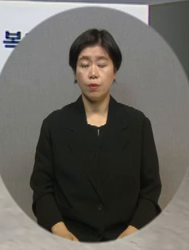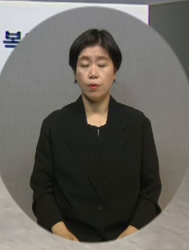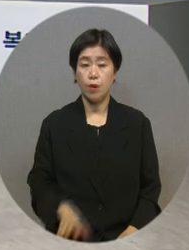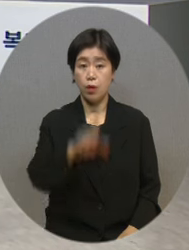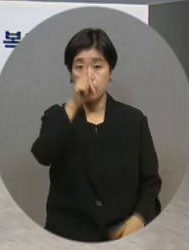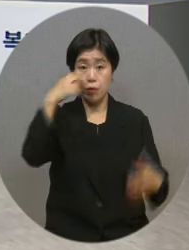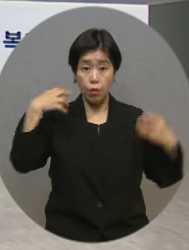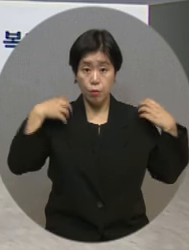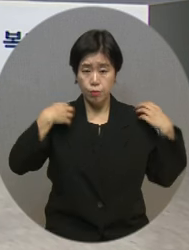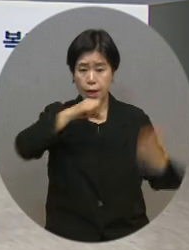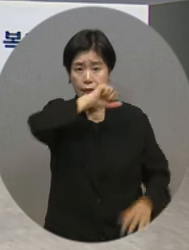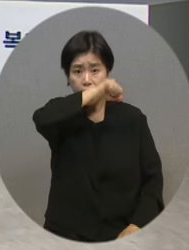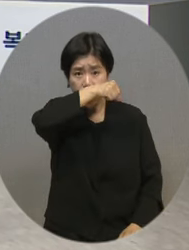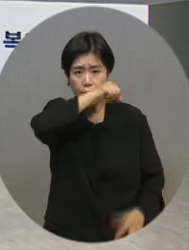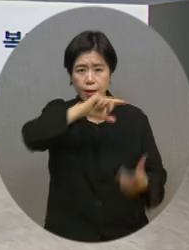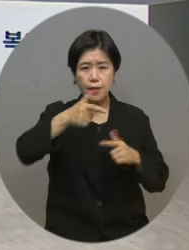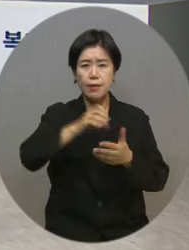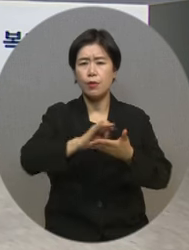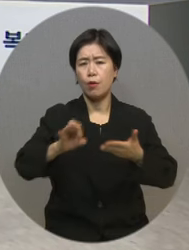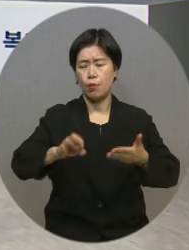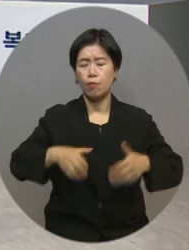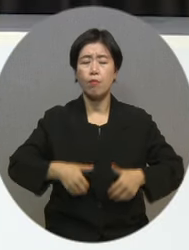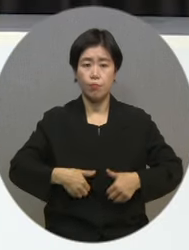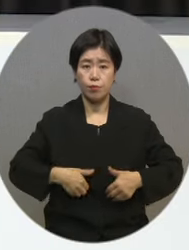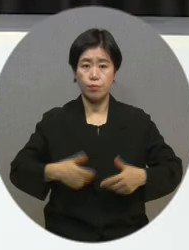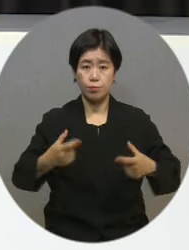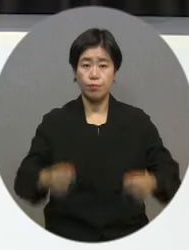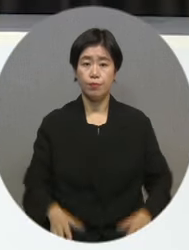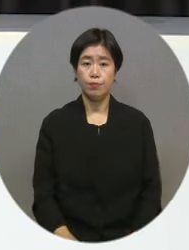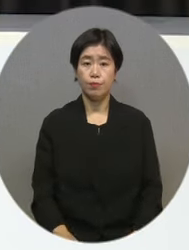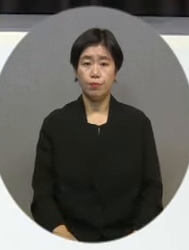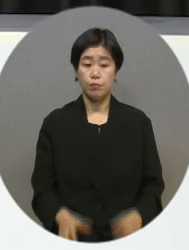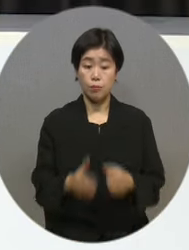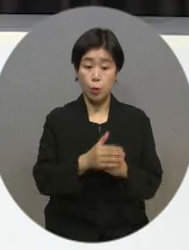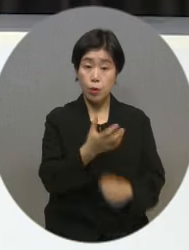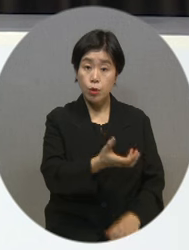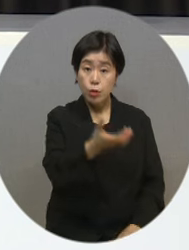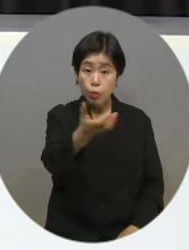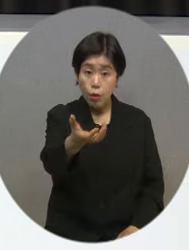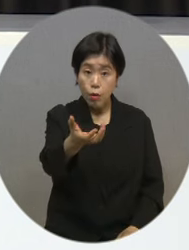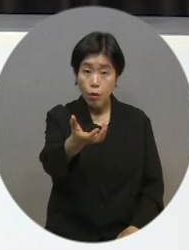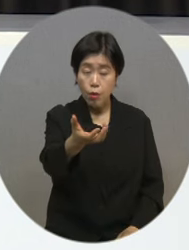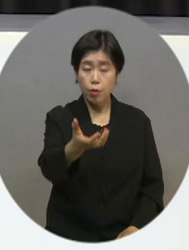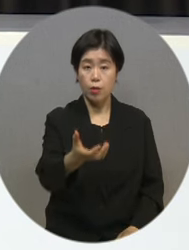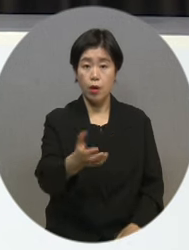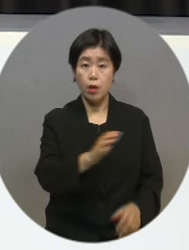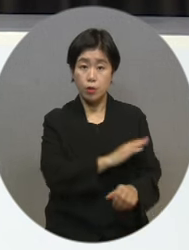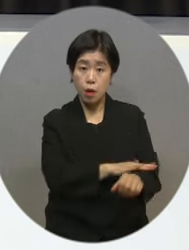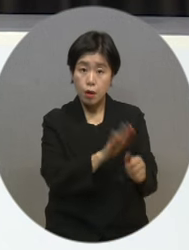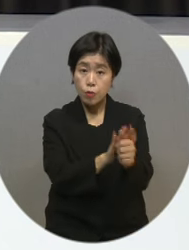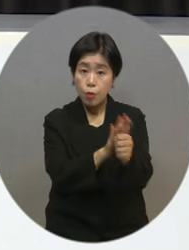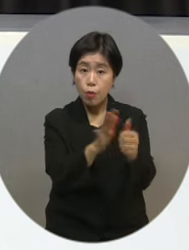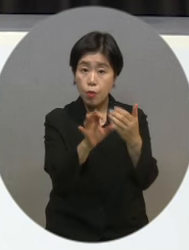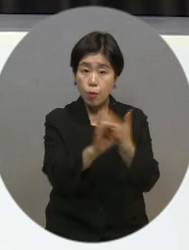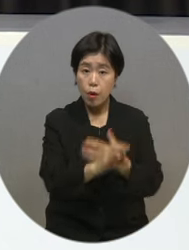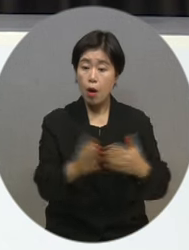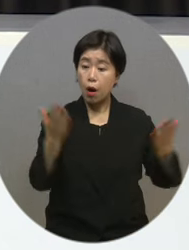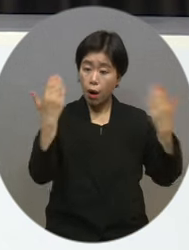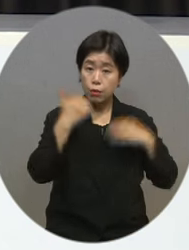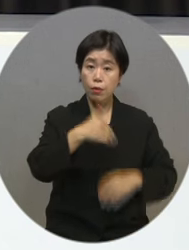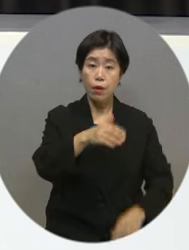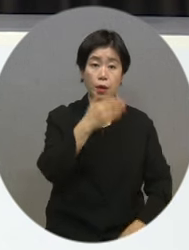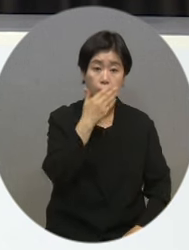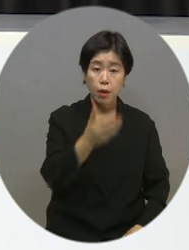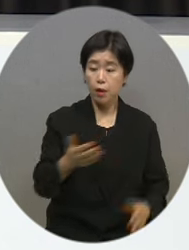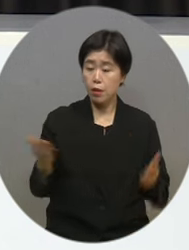좀 네네. 지원이 많이 와야 그렇죠. 되겠네요. 네. 그래서 이동권이 보장돼야 학교도 가는 것이고 일하러 일터도